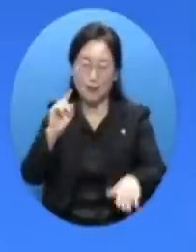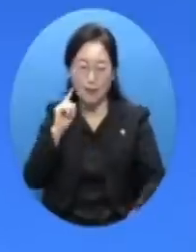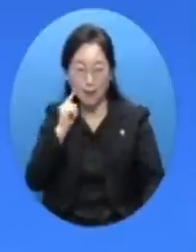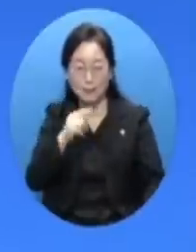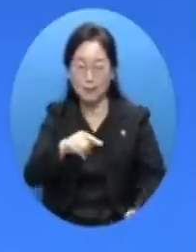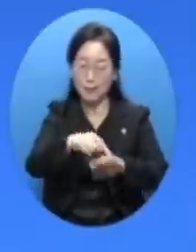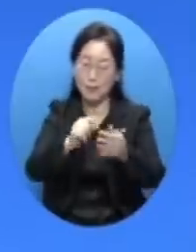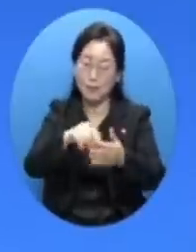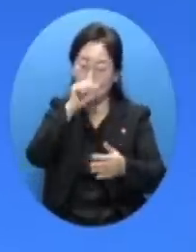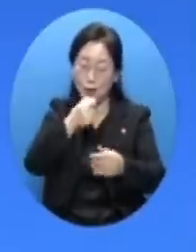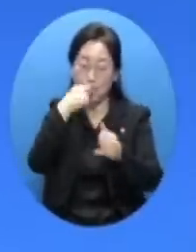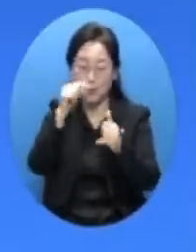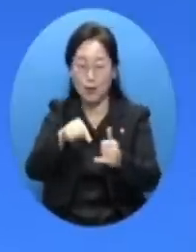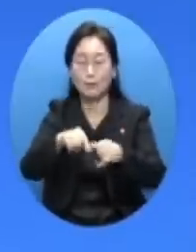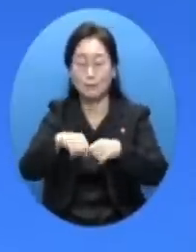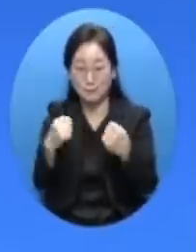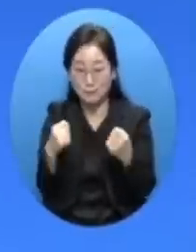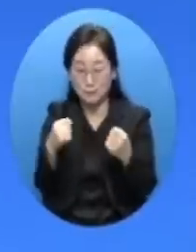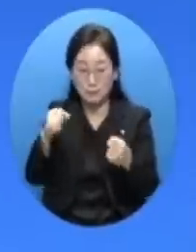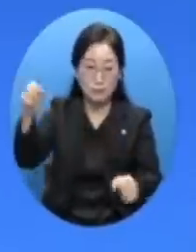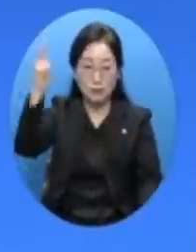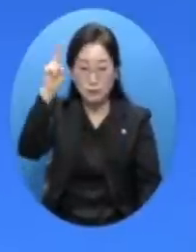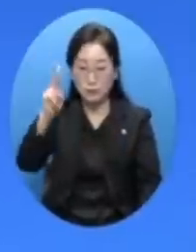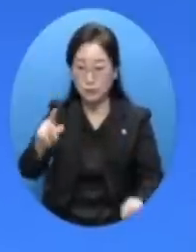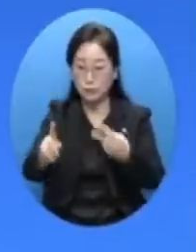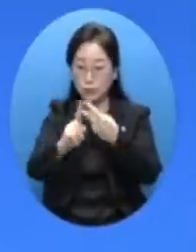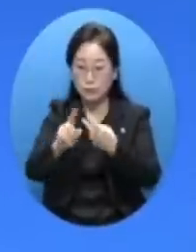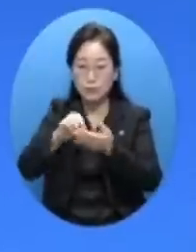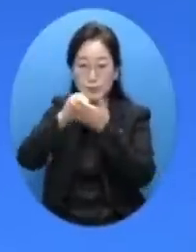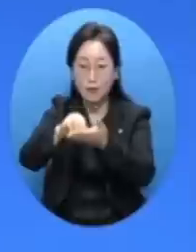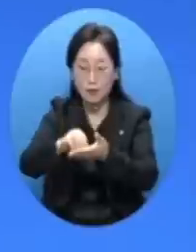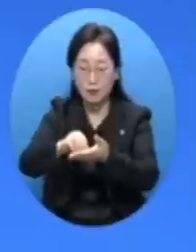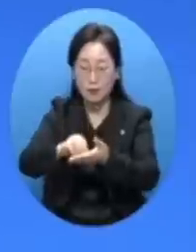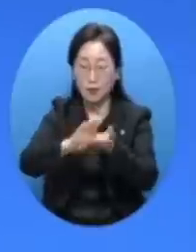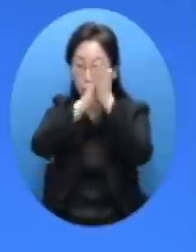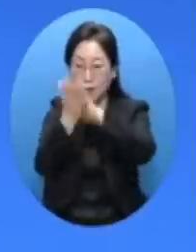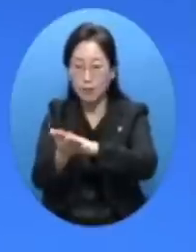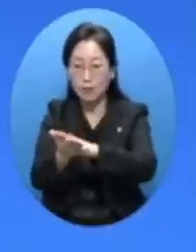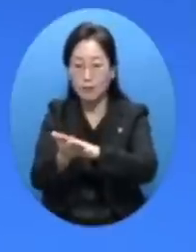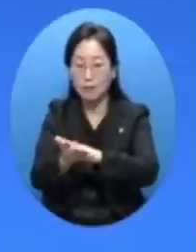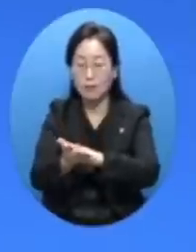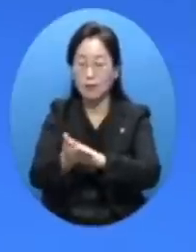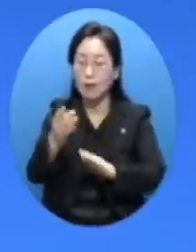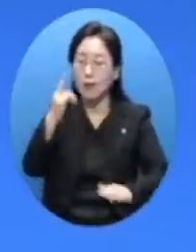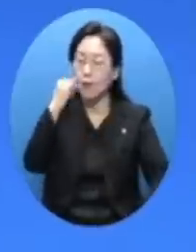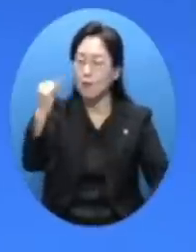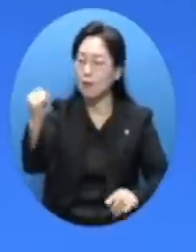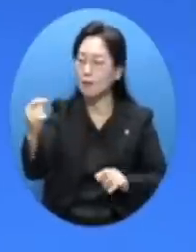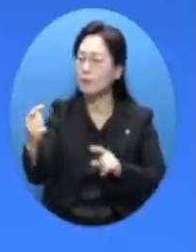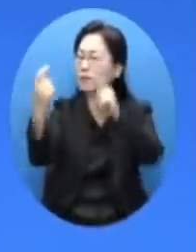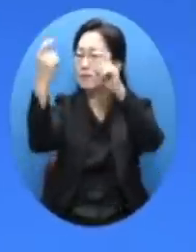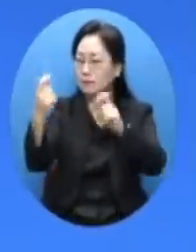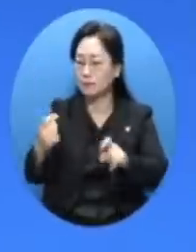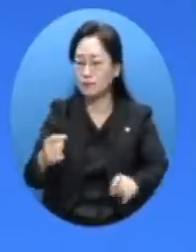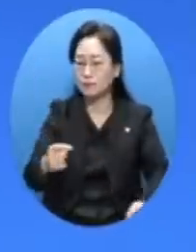아이가 갑자기 중학생이 되면서 돌변해가지고 엄마한테 대들고 소리 지르고